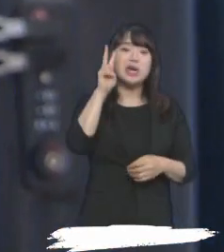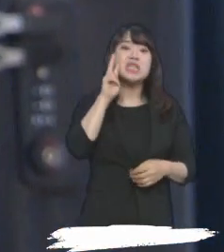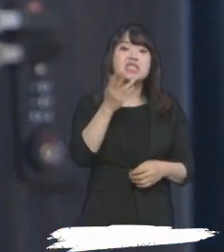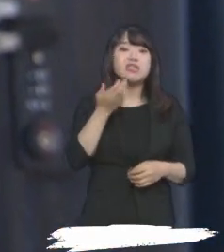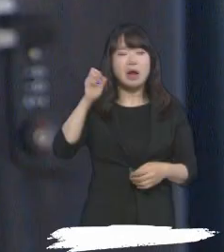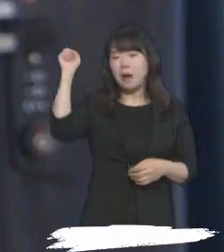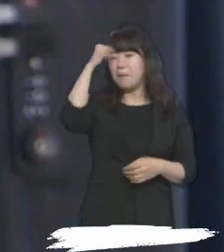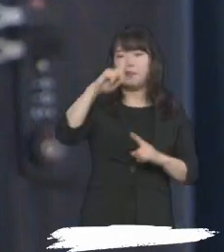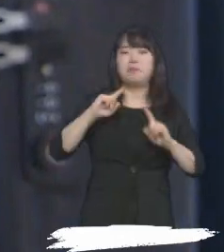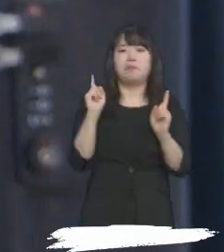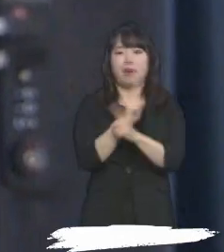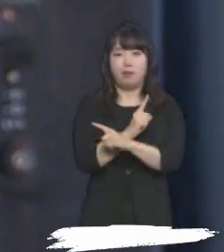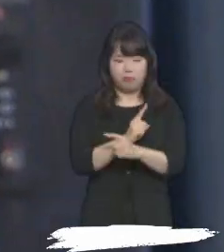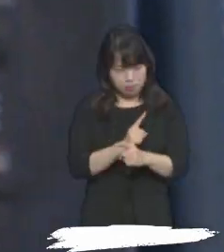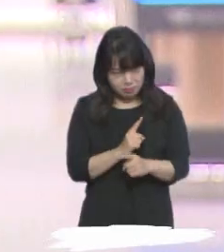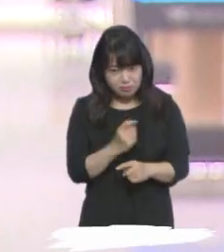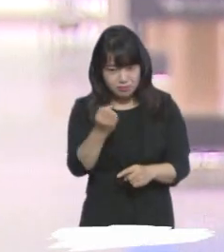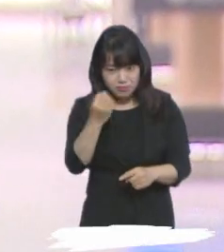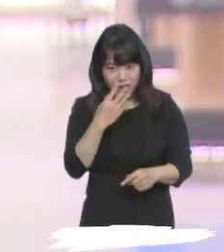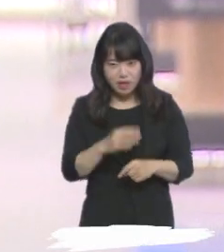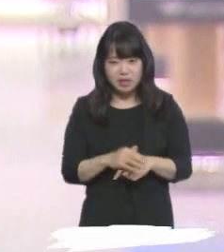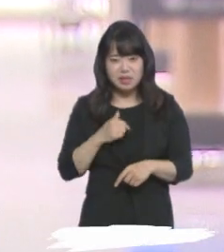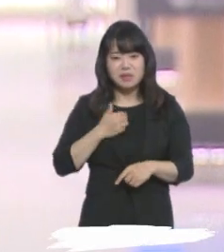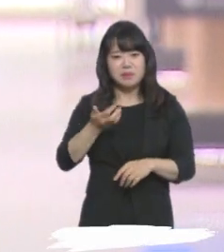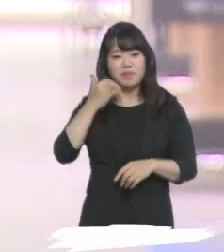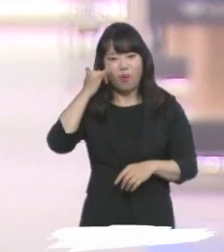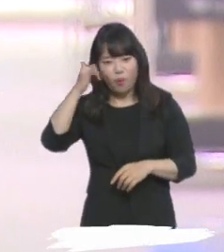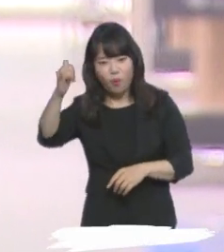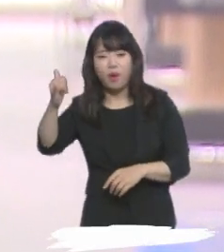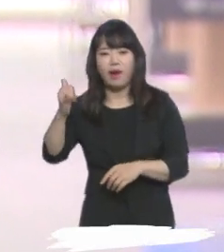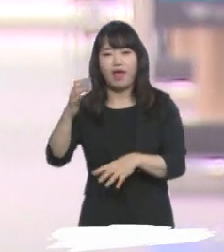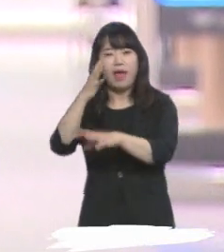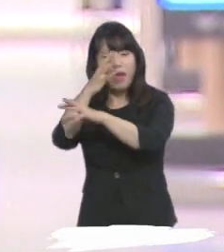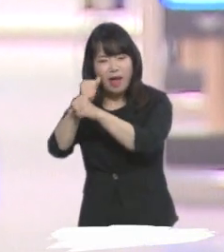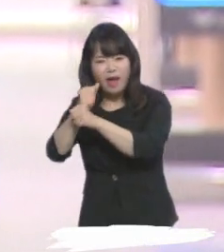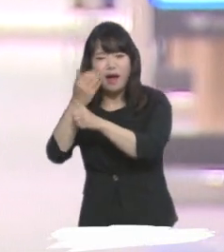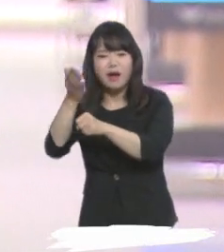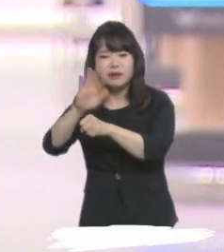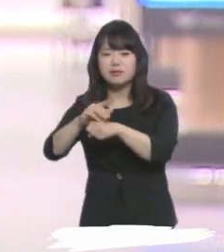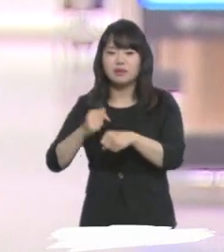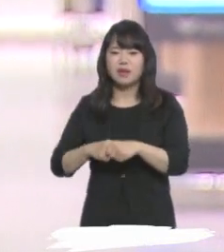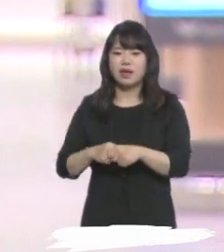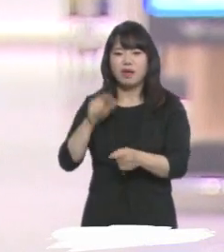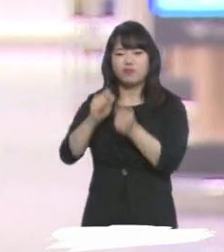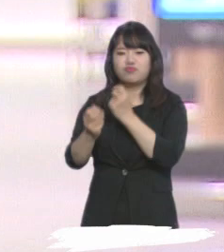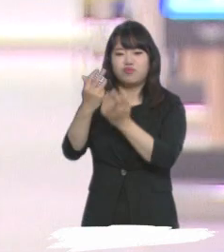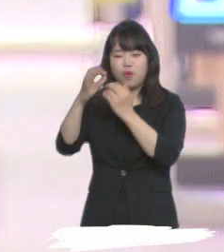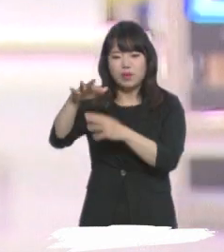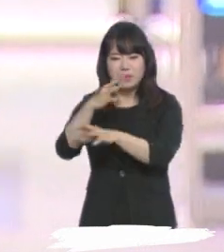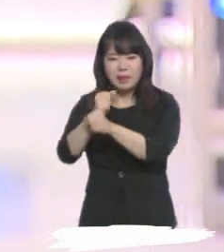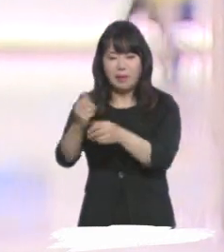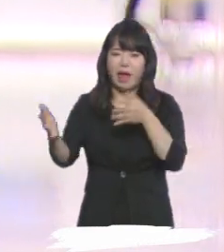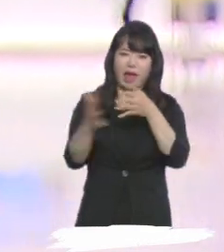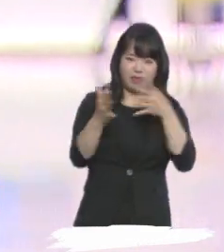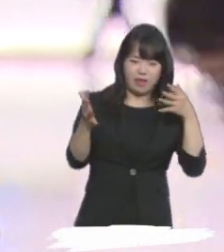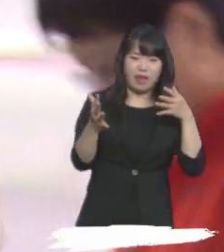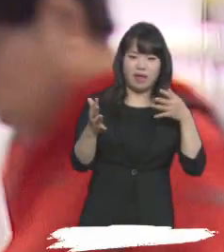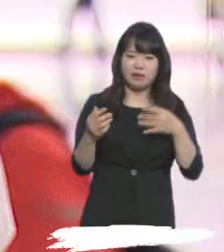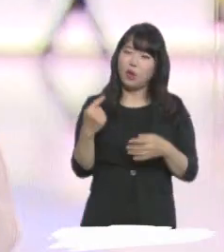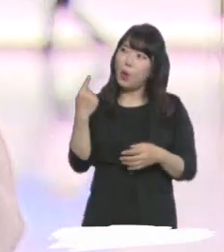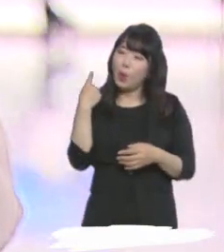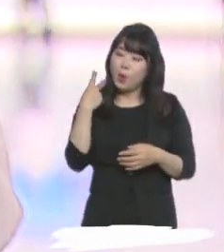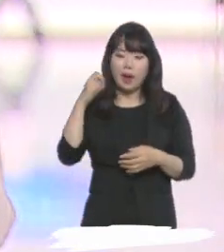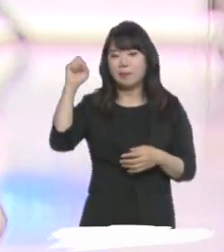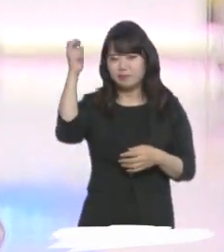전에 바뀌었다는 겁니다. 저희가 잡는데 촉박해서 소각장을 잡으라 했는데 그게 컨택이 안 된다 했는데 어제